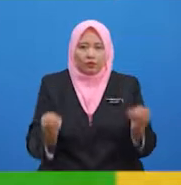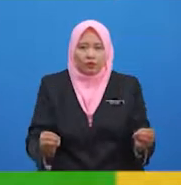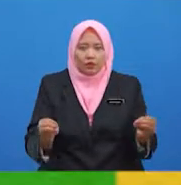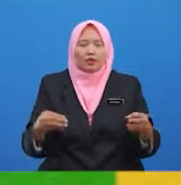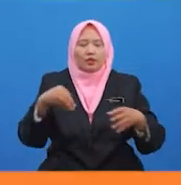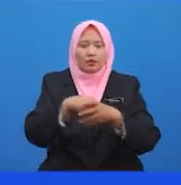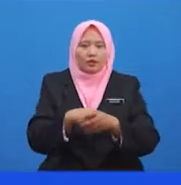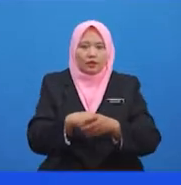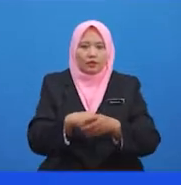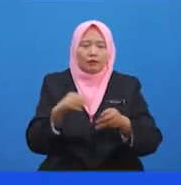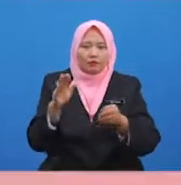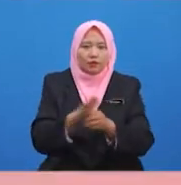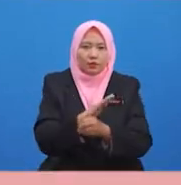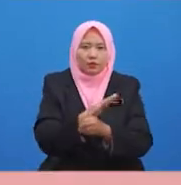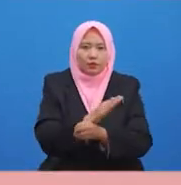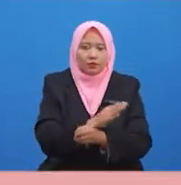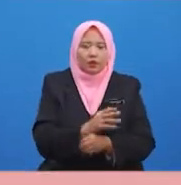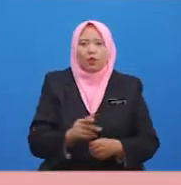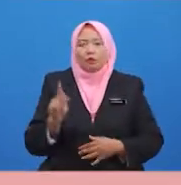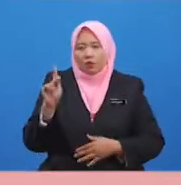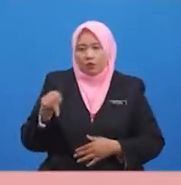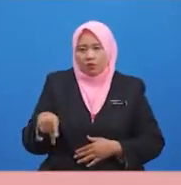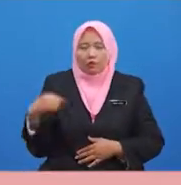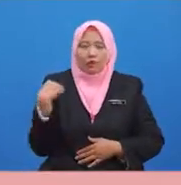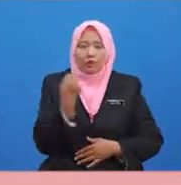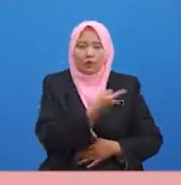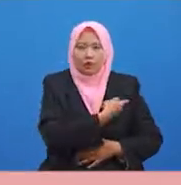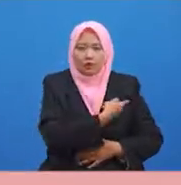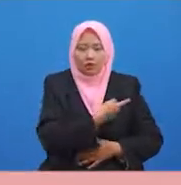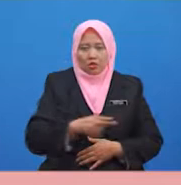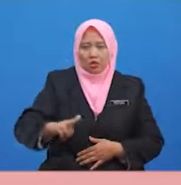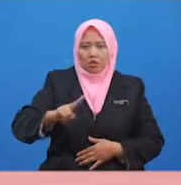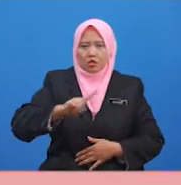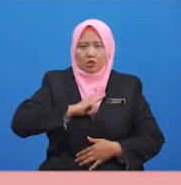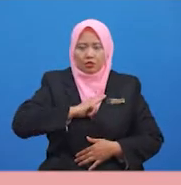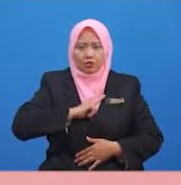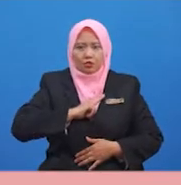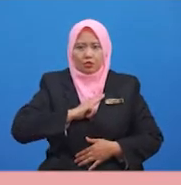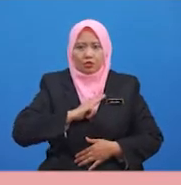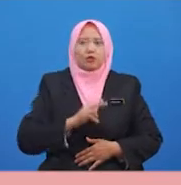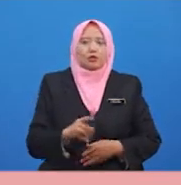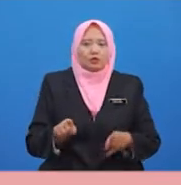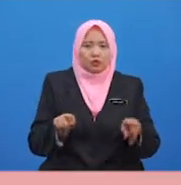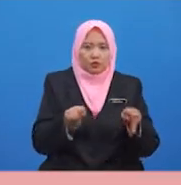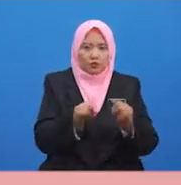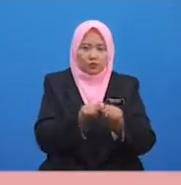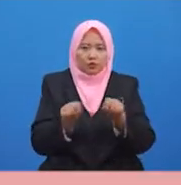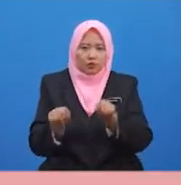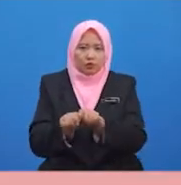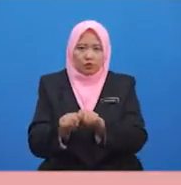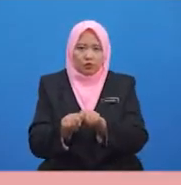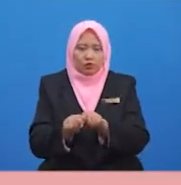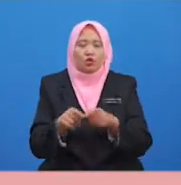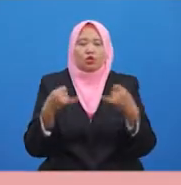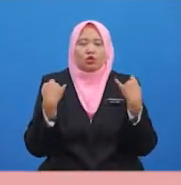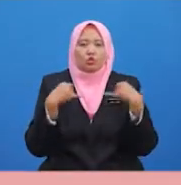memenuhi keperluan kita berhubung dengan harta seperti hukum jual beli, sewa menyewa